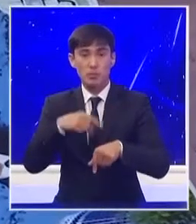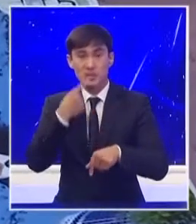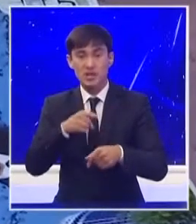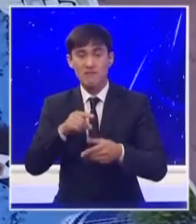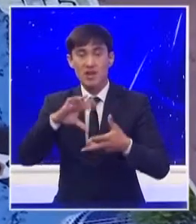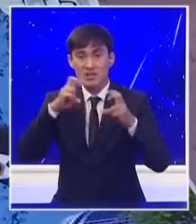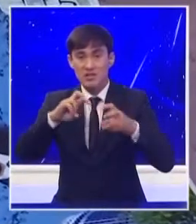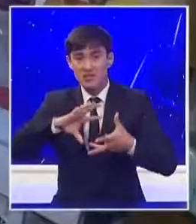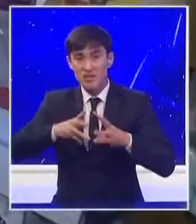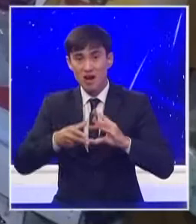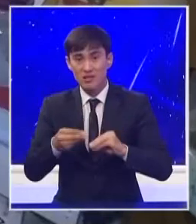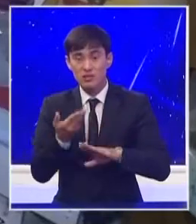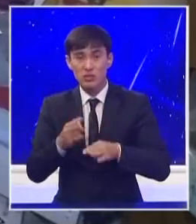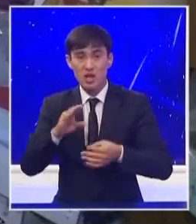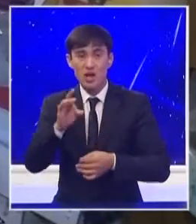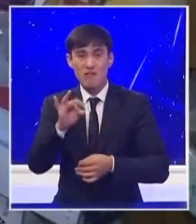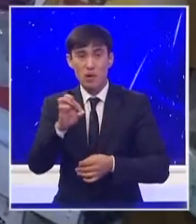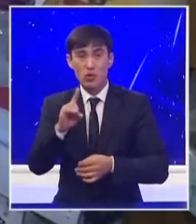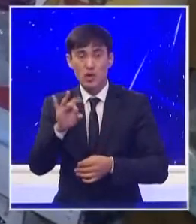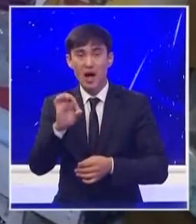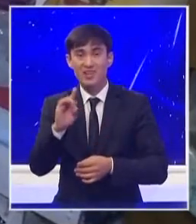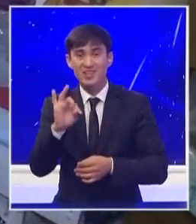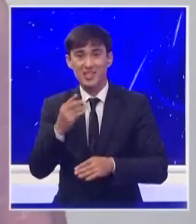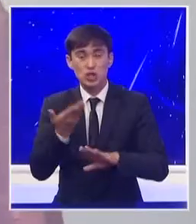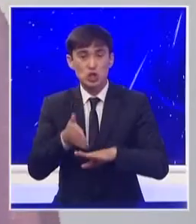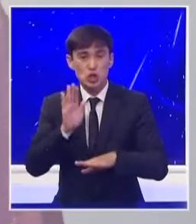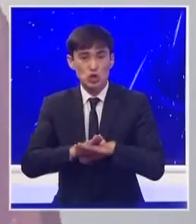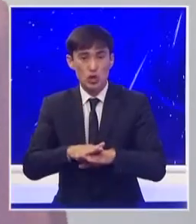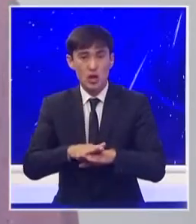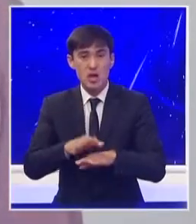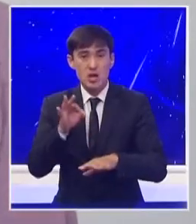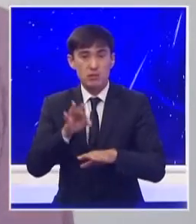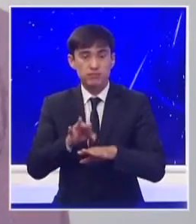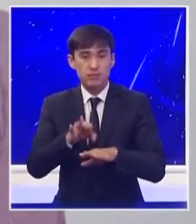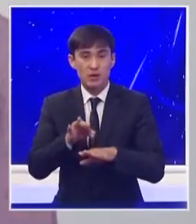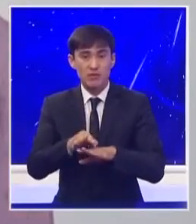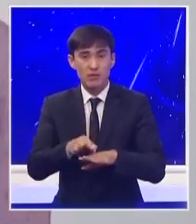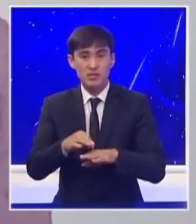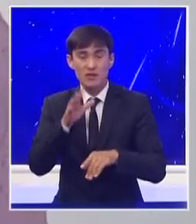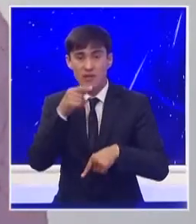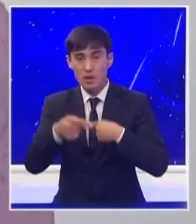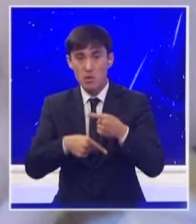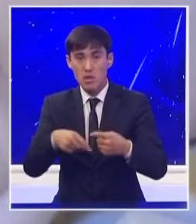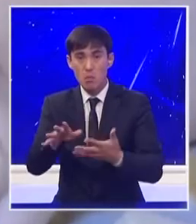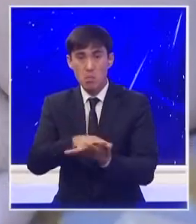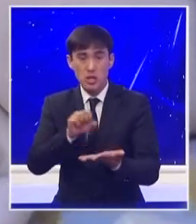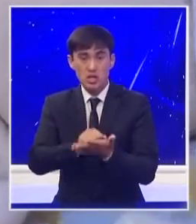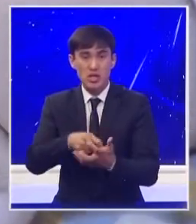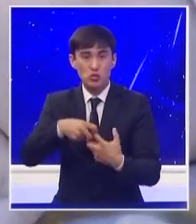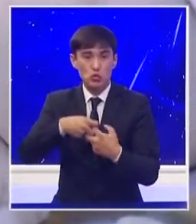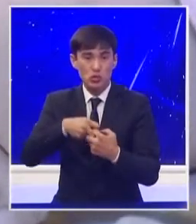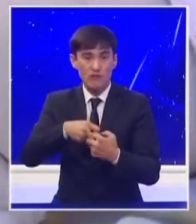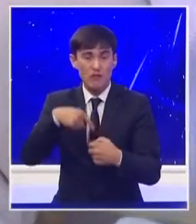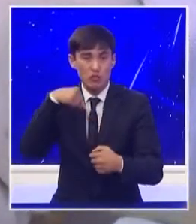Алтынай неутешительный диагноз – ревматоидный артрит. Тяжелое аутоиммунное заболевание со временем поражает суставы и внутренние органы. По